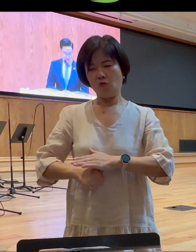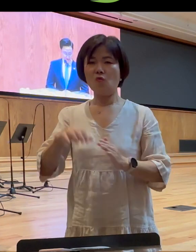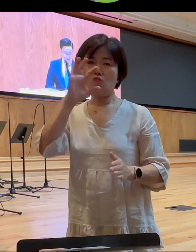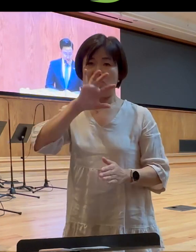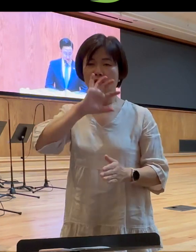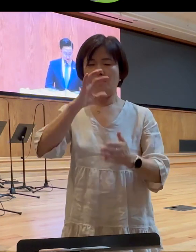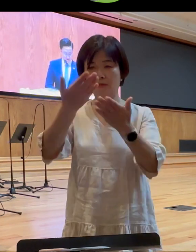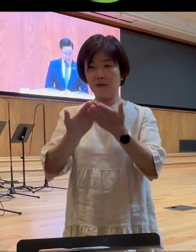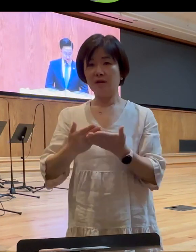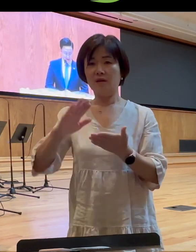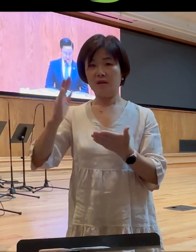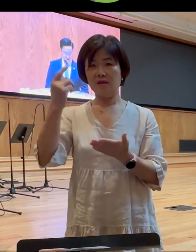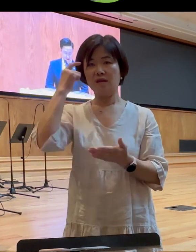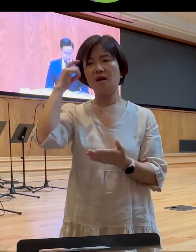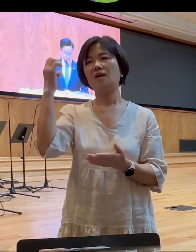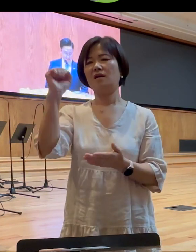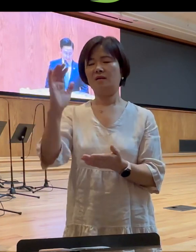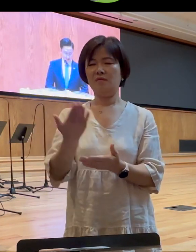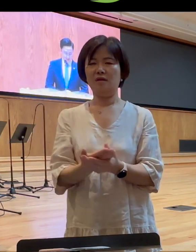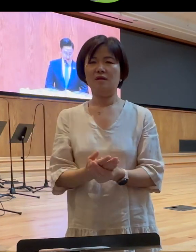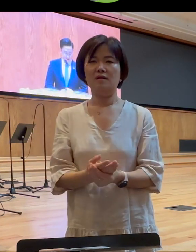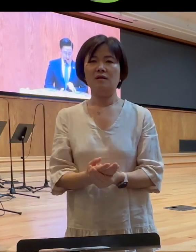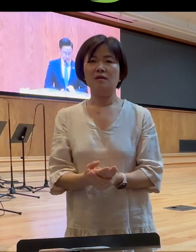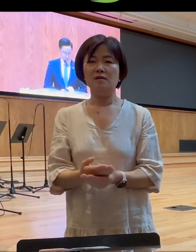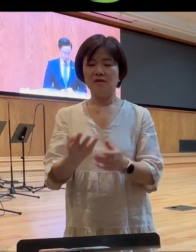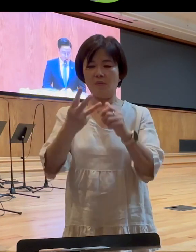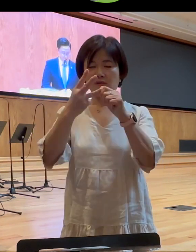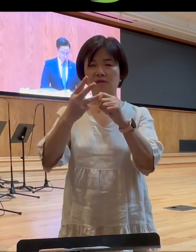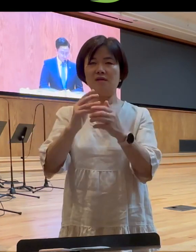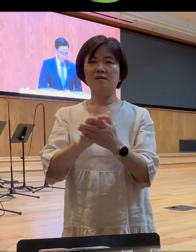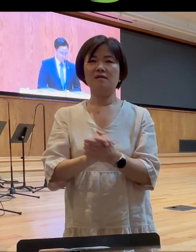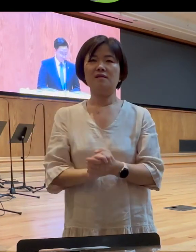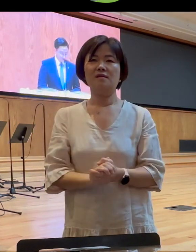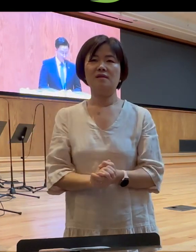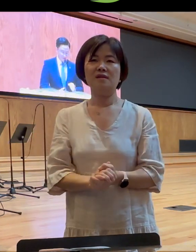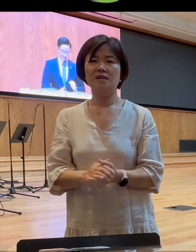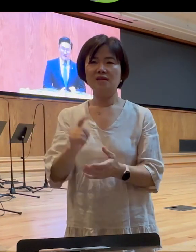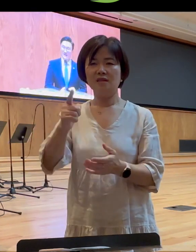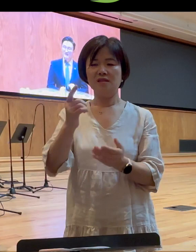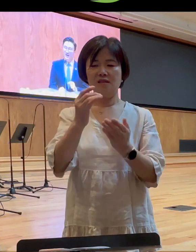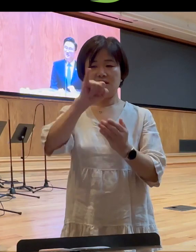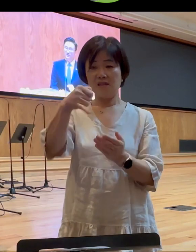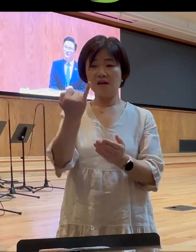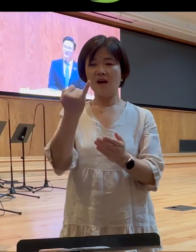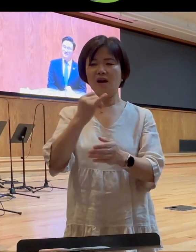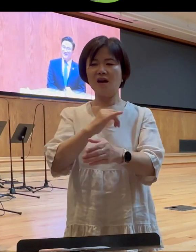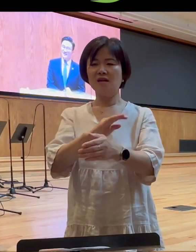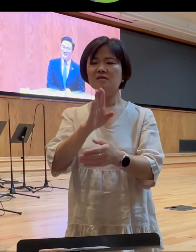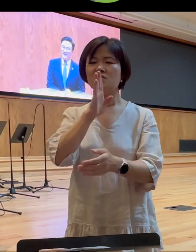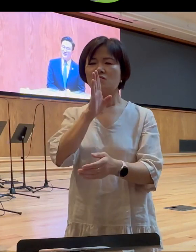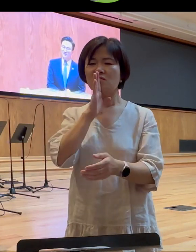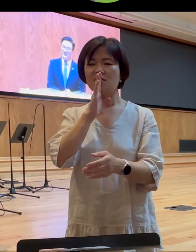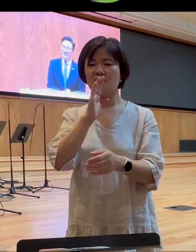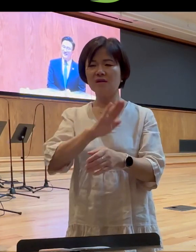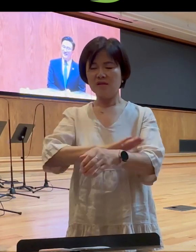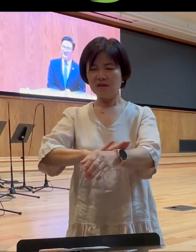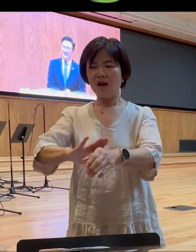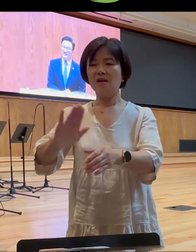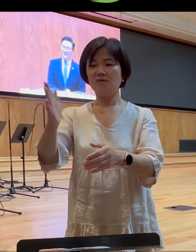훈련받았다는 생각을 하게 됩니다. 세 번째는 이 제시카가 잘 견뎠다는 생각을 하게